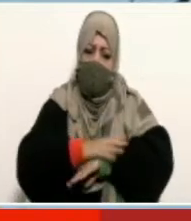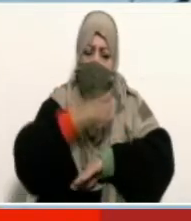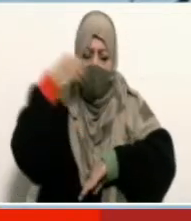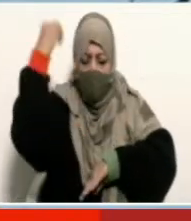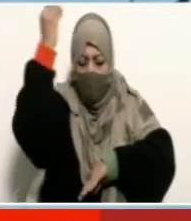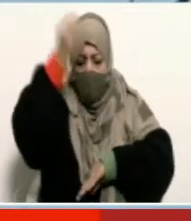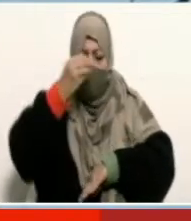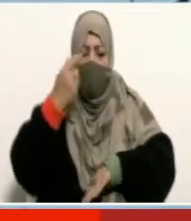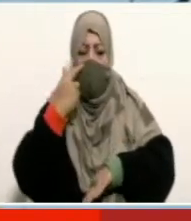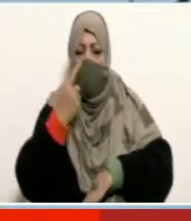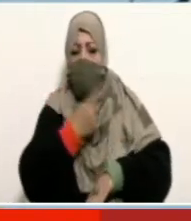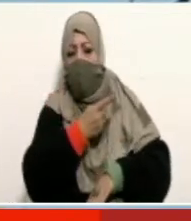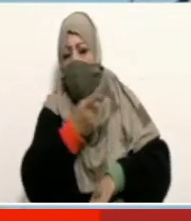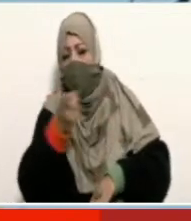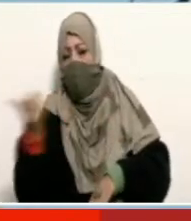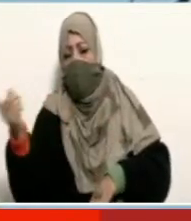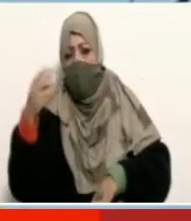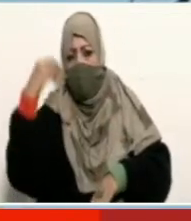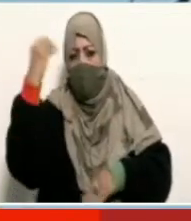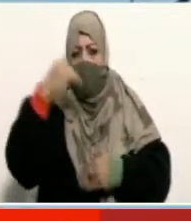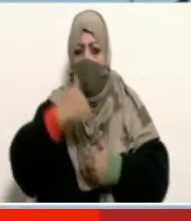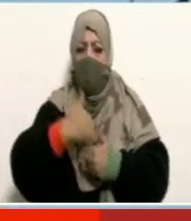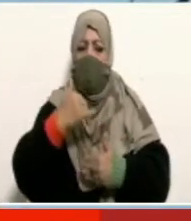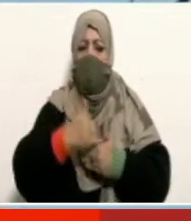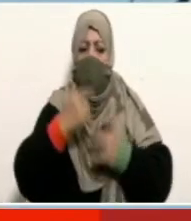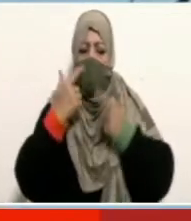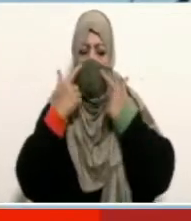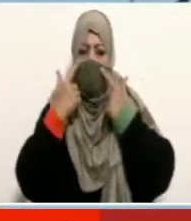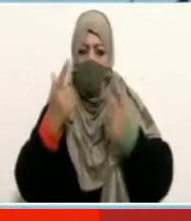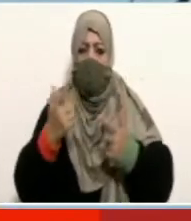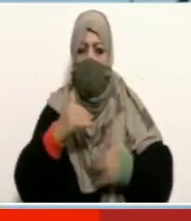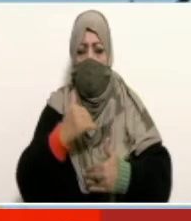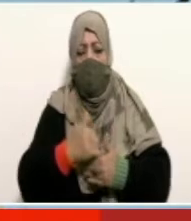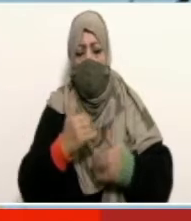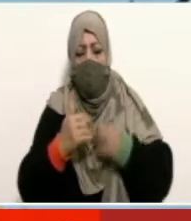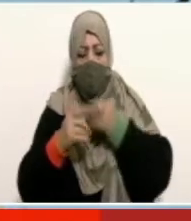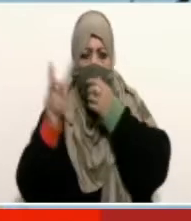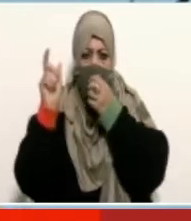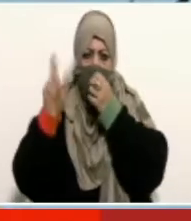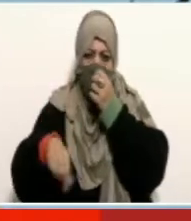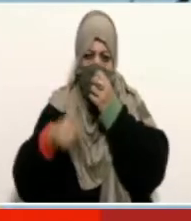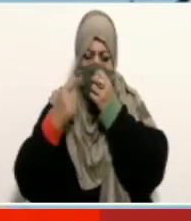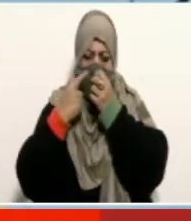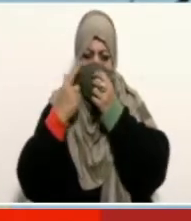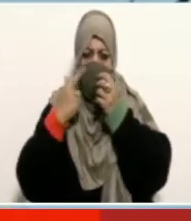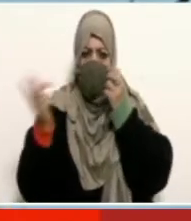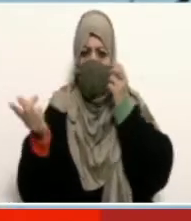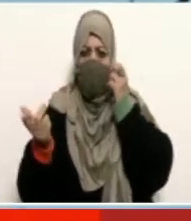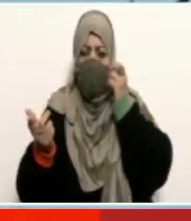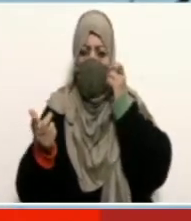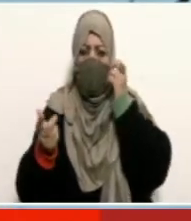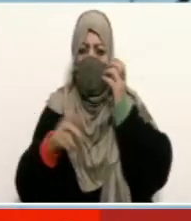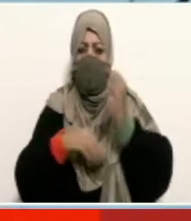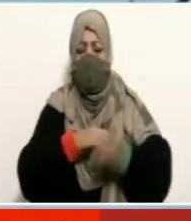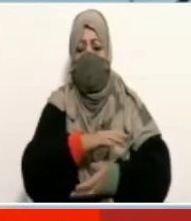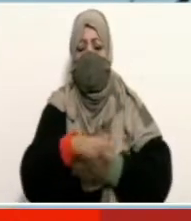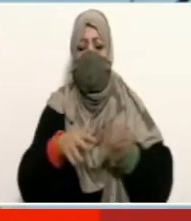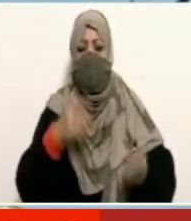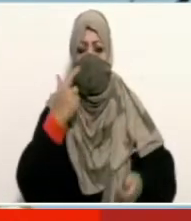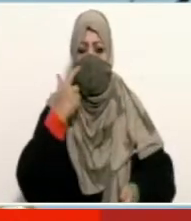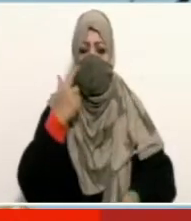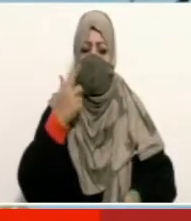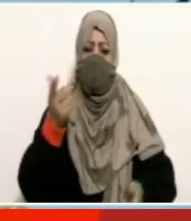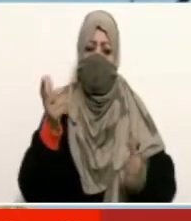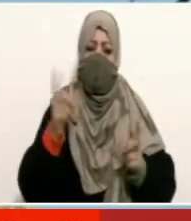فتنظر، ولعل الأمر إذا كان يعني فيه إشكال ولا كذا، على هذا أمر يعني عقد نكاح وكذا، فإذا